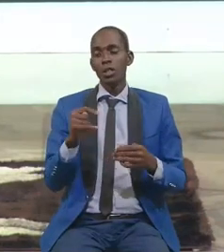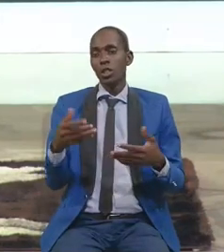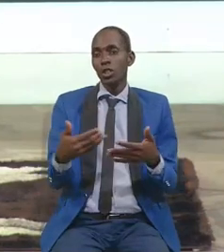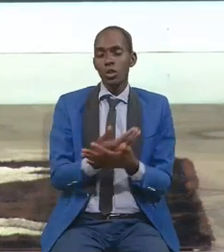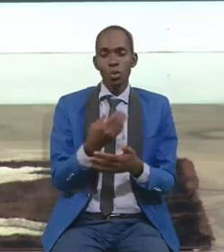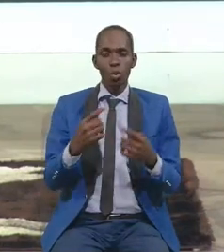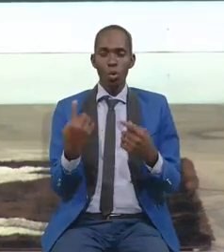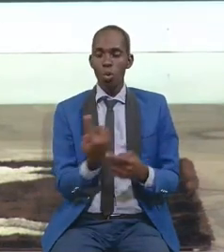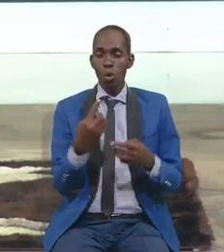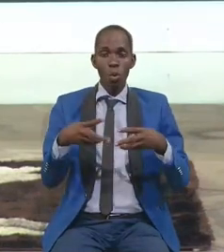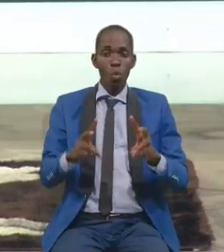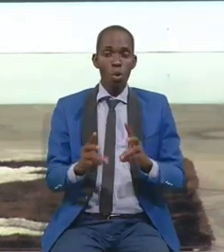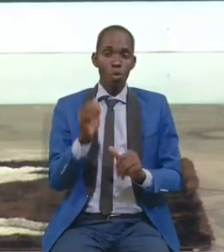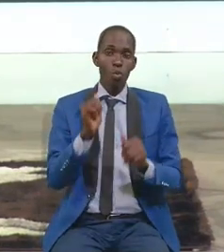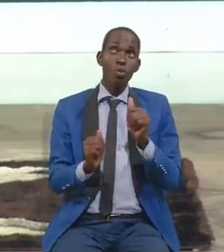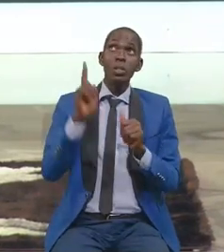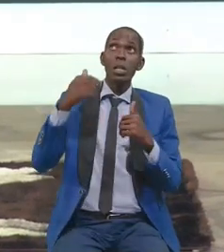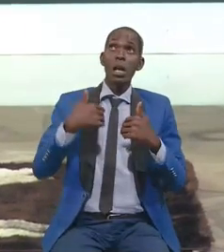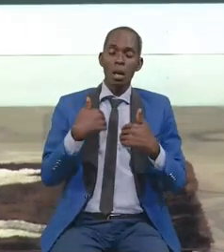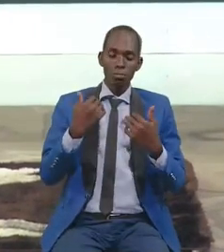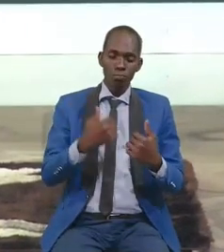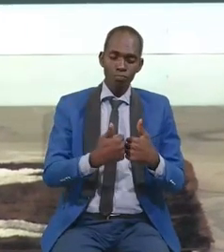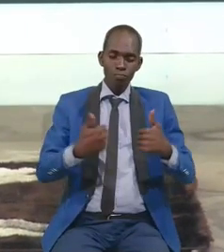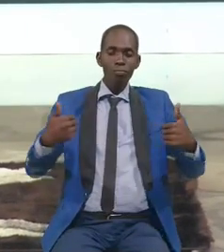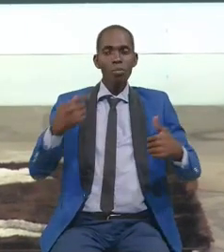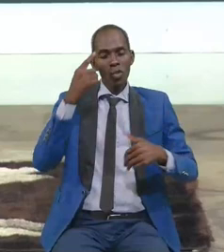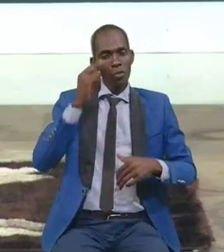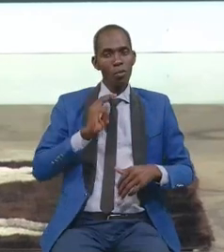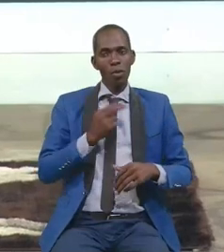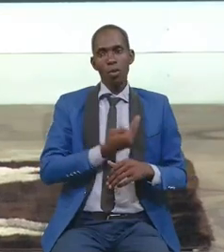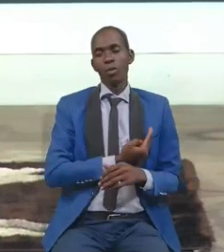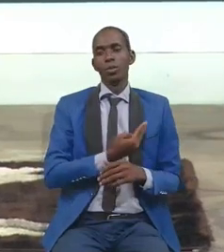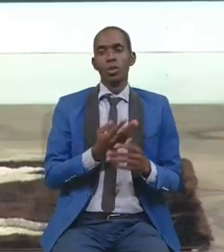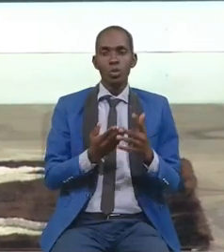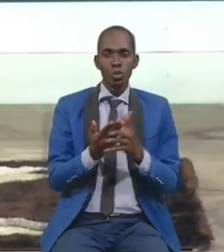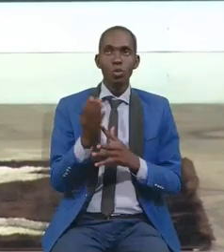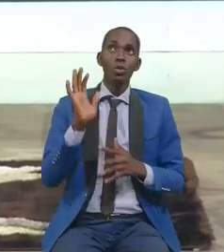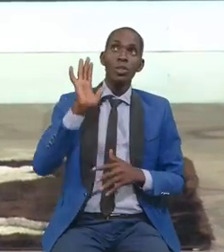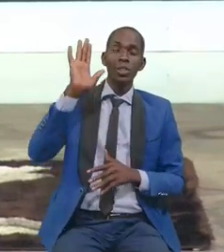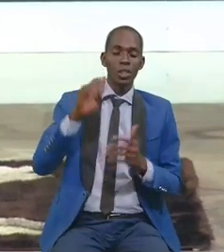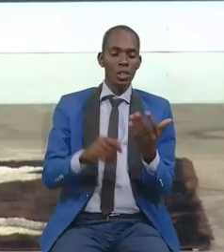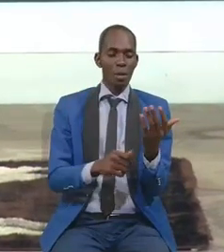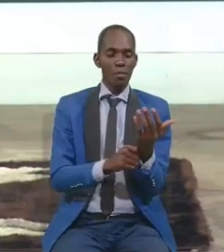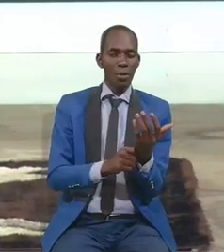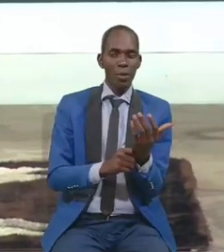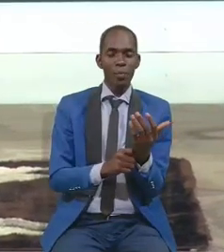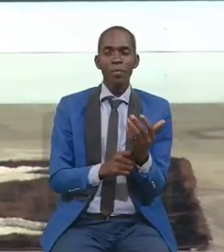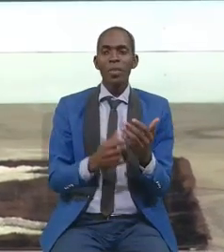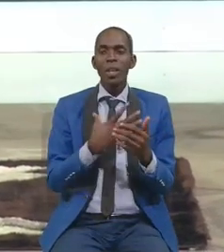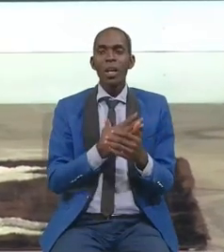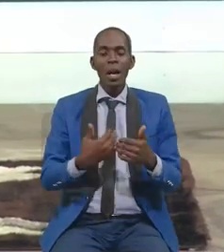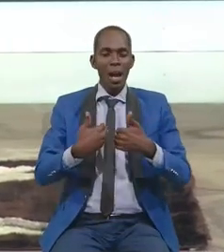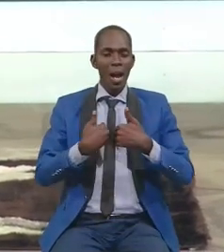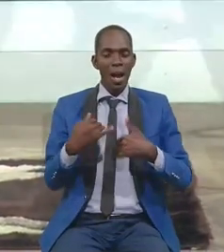par la route nouvelle et vivante qu'il a inaugurée pour nous au travers du voile, c'est-à-dire de sa chair. Vous voyez ceci?